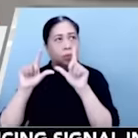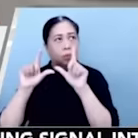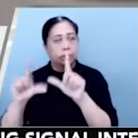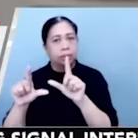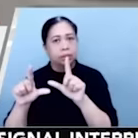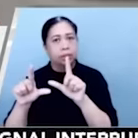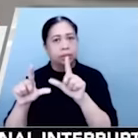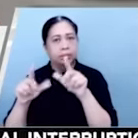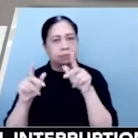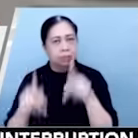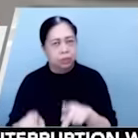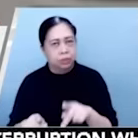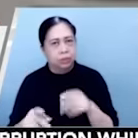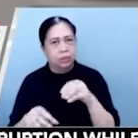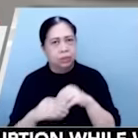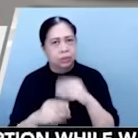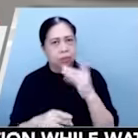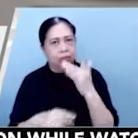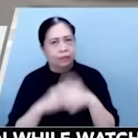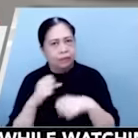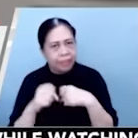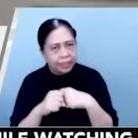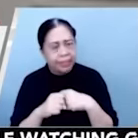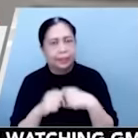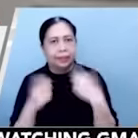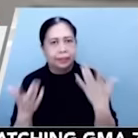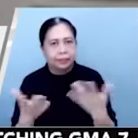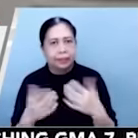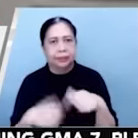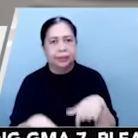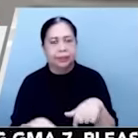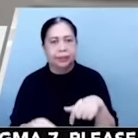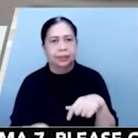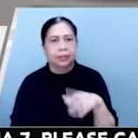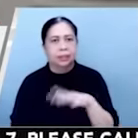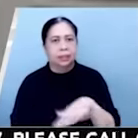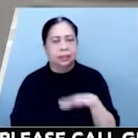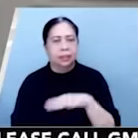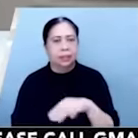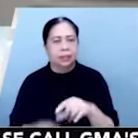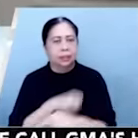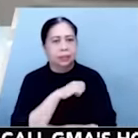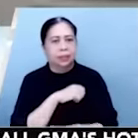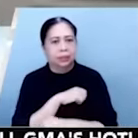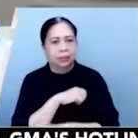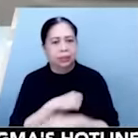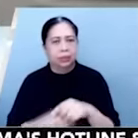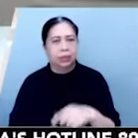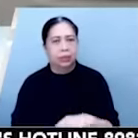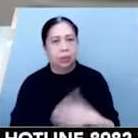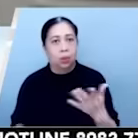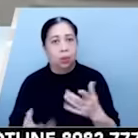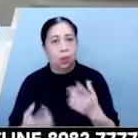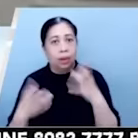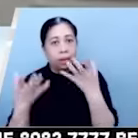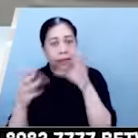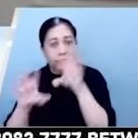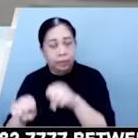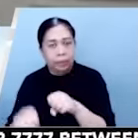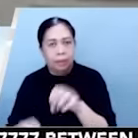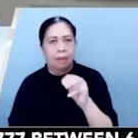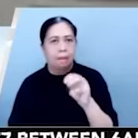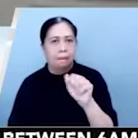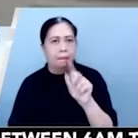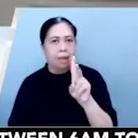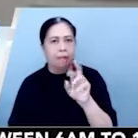ng kapulisan ng General Luna MPS Quezon PPO sa Malvar, Batangas. Alinsunod